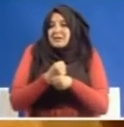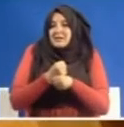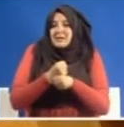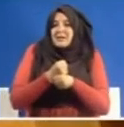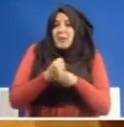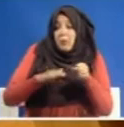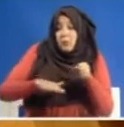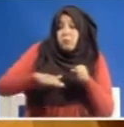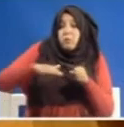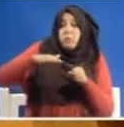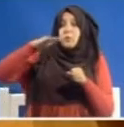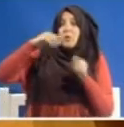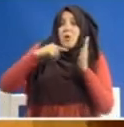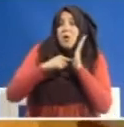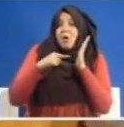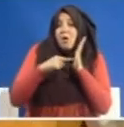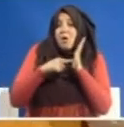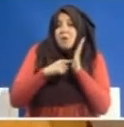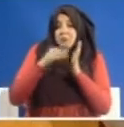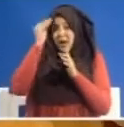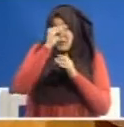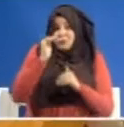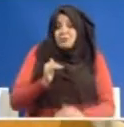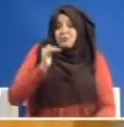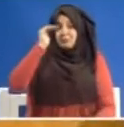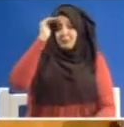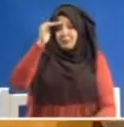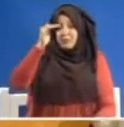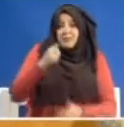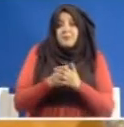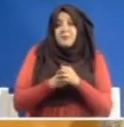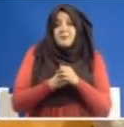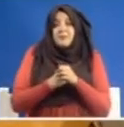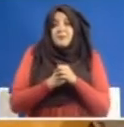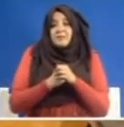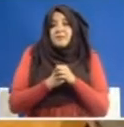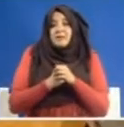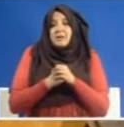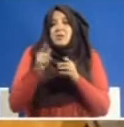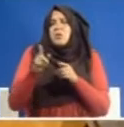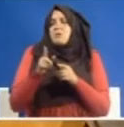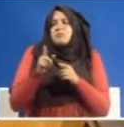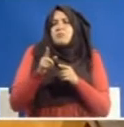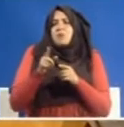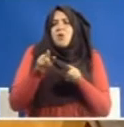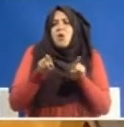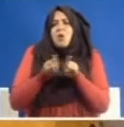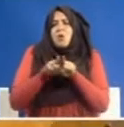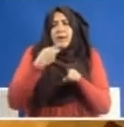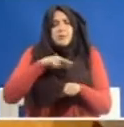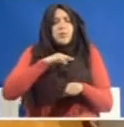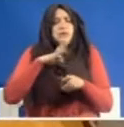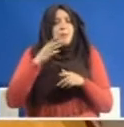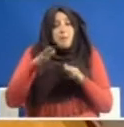أن يصل إلى سن معينة سن البلوغ، نسميه سن البلوغ الشرعي أو القانوني، فيصبح الآن هو مسؤول عن تصرفاته، الآن